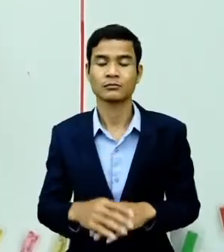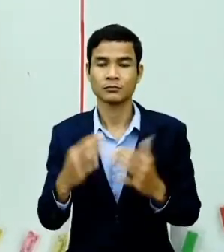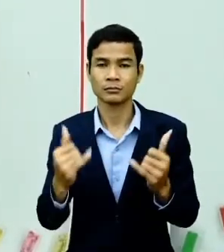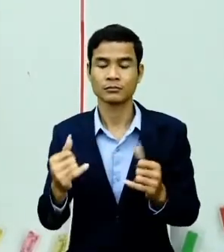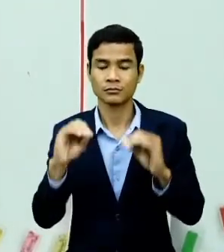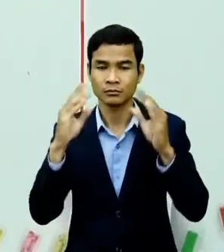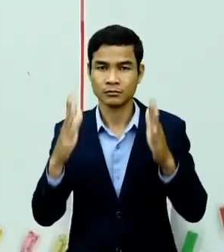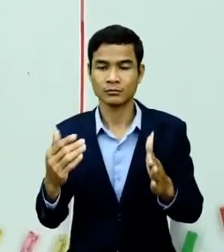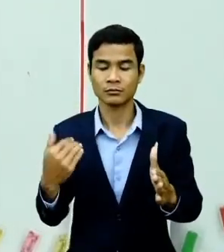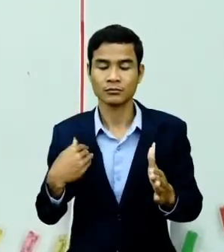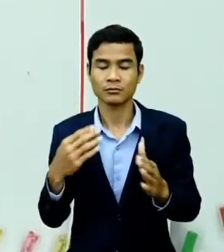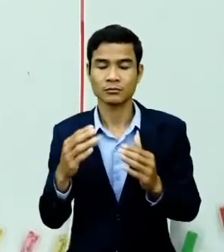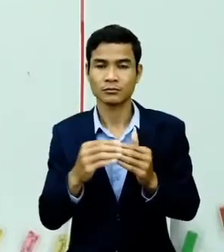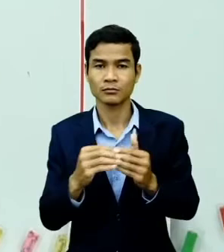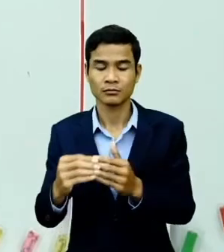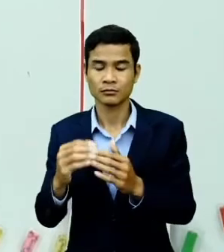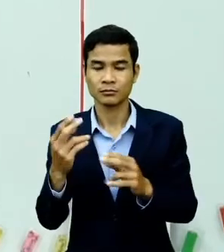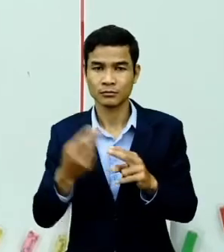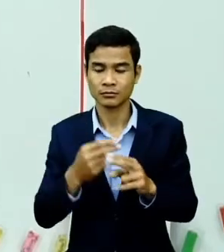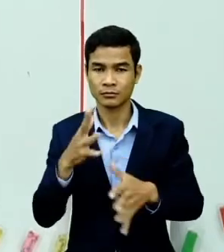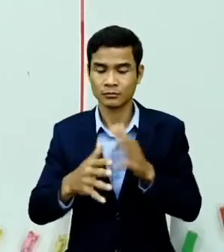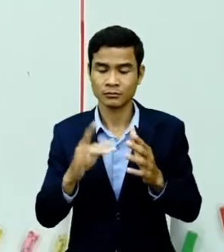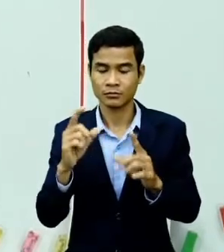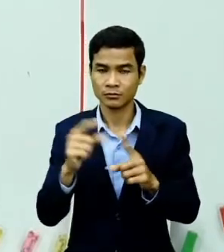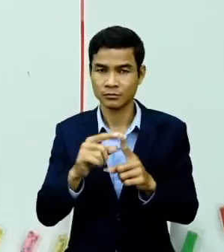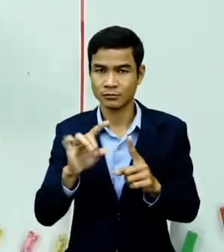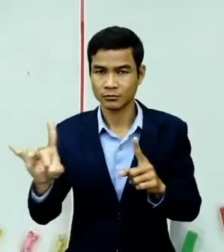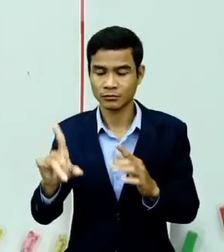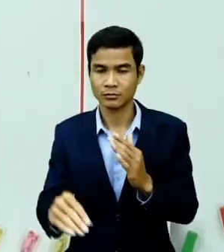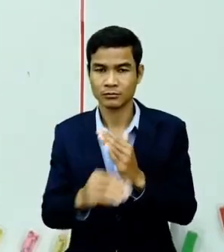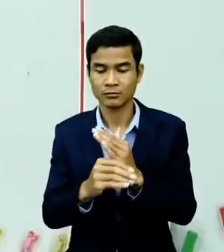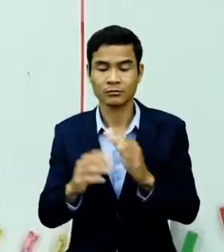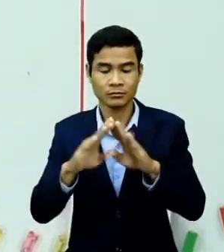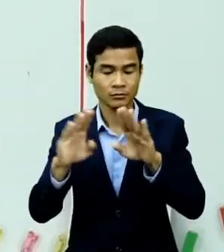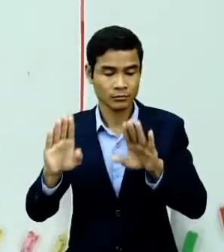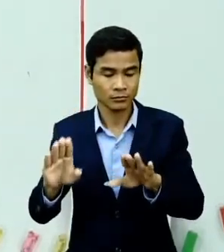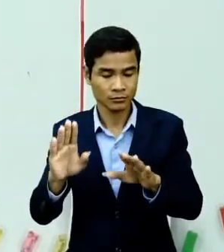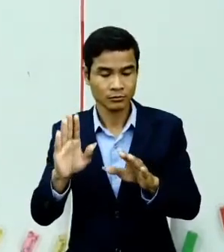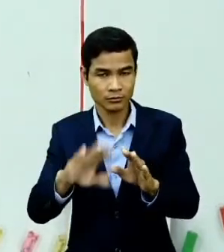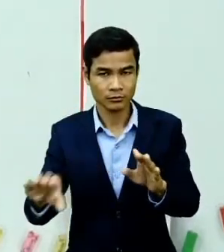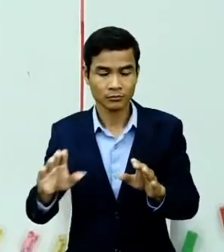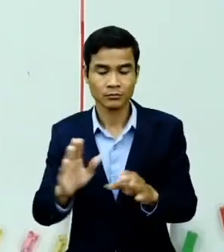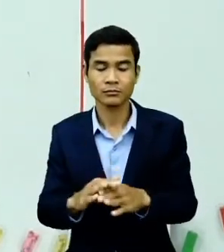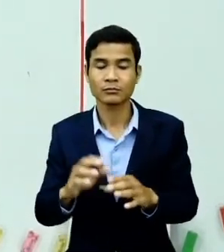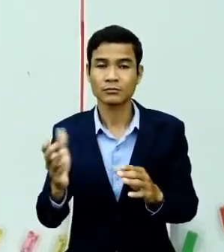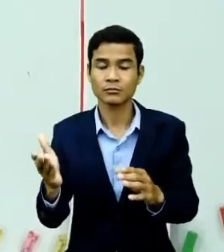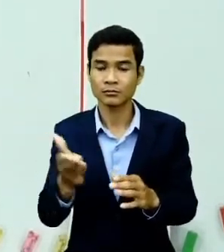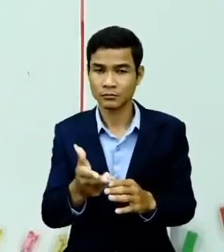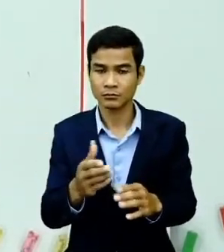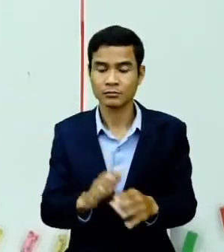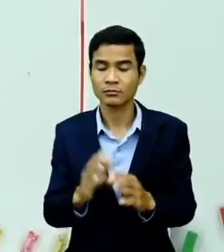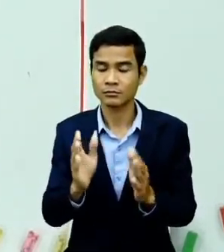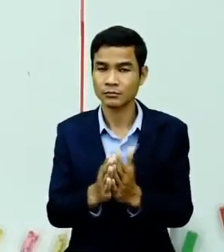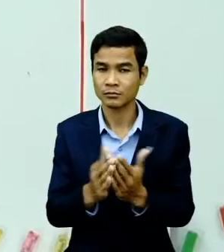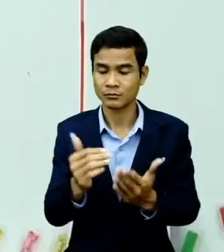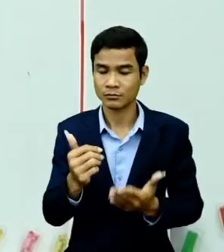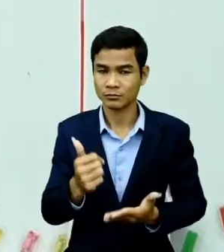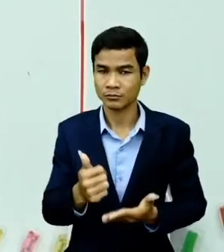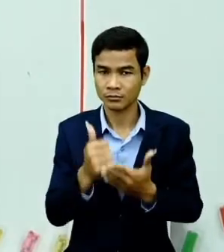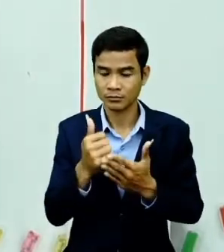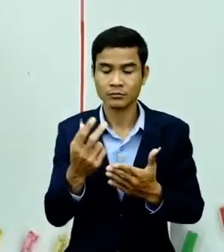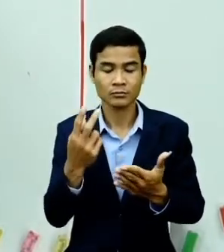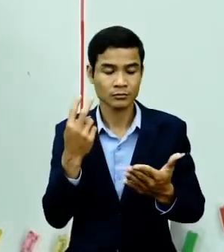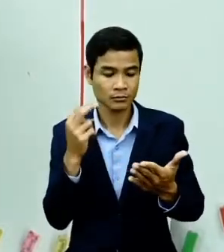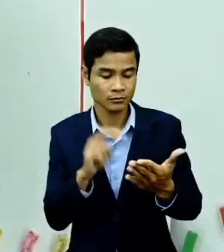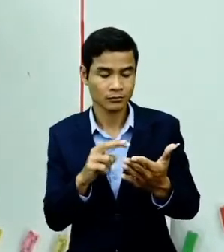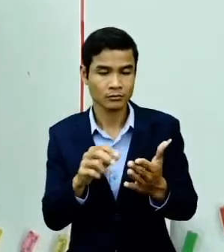ឡូវនេះអ្នកគ្រូនឹងនាំកូនកូនទៅវឹកហាត់អានព្យាងបន្ថែមទៀតនៅក្នុងសៀវភៅជំនួយកូនចាគឺកូនលើកសិភៅជំនួយហើយកូន